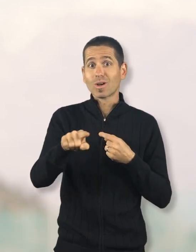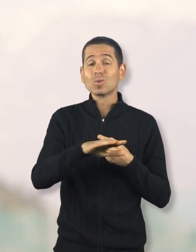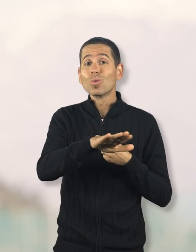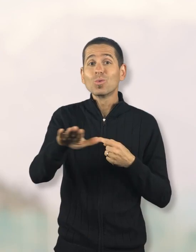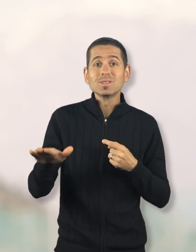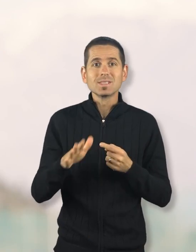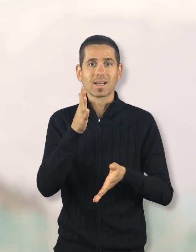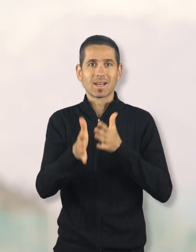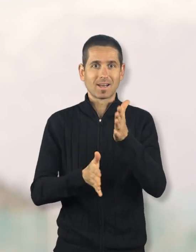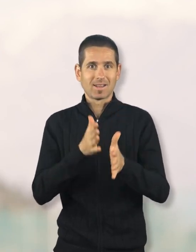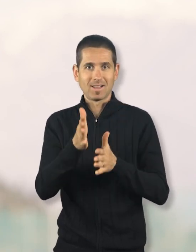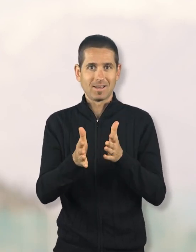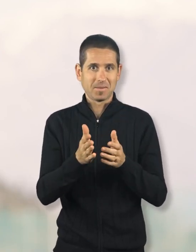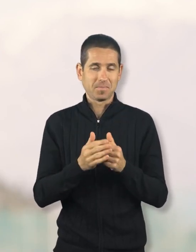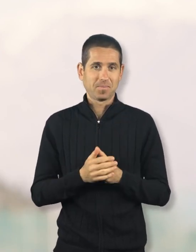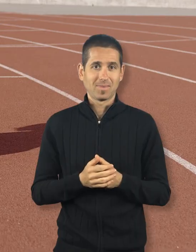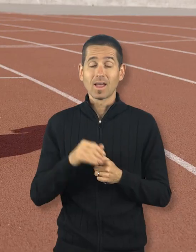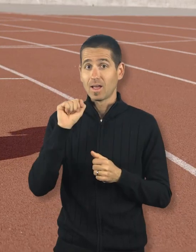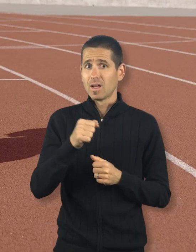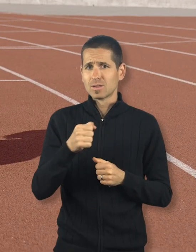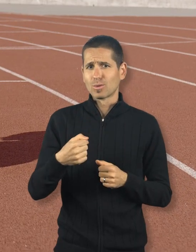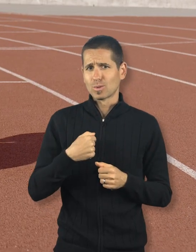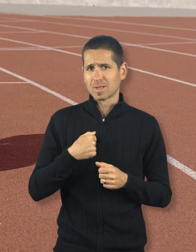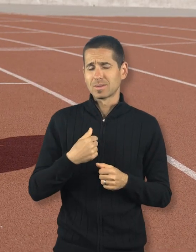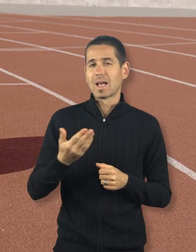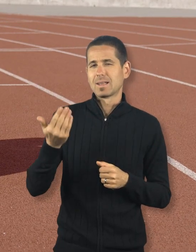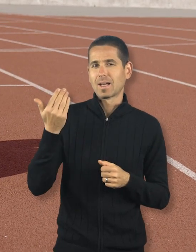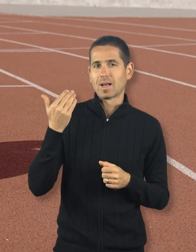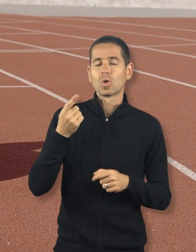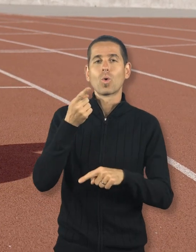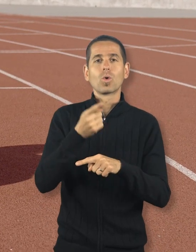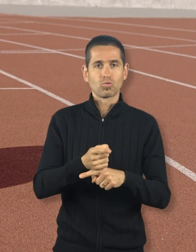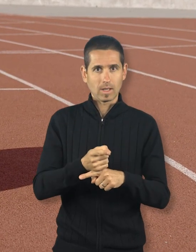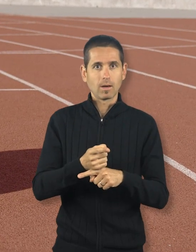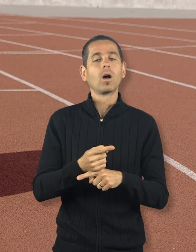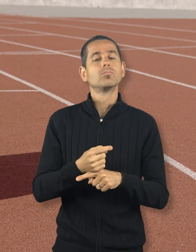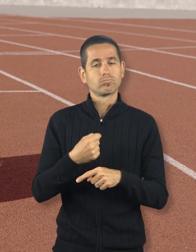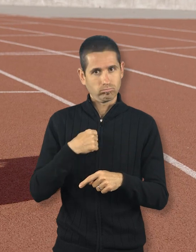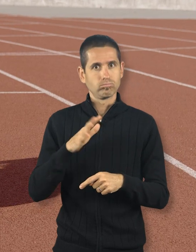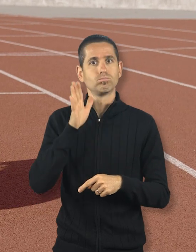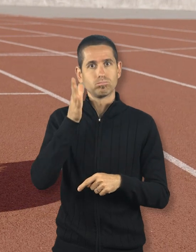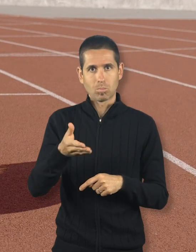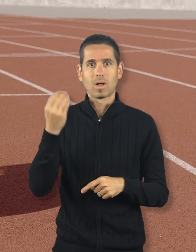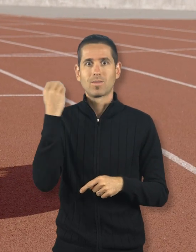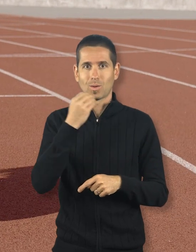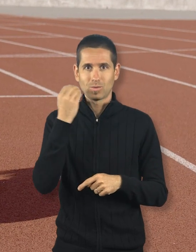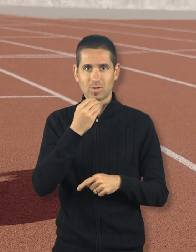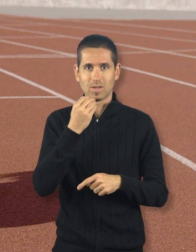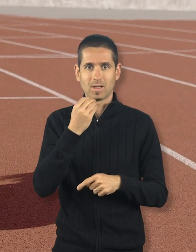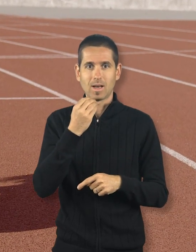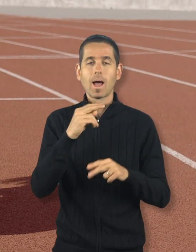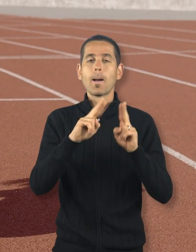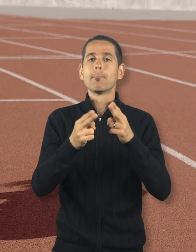pogovarjati, ker so vsi kretali. Zato sem se takrat določila, da se bom